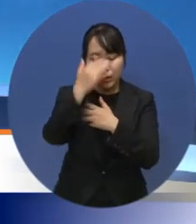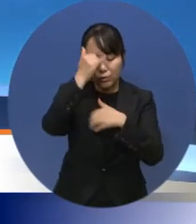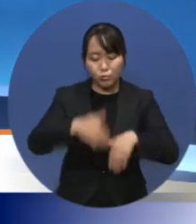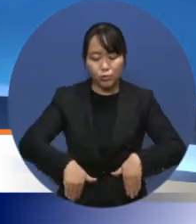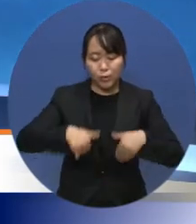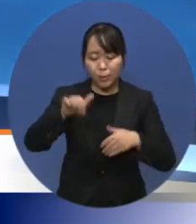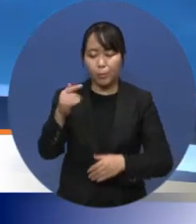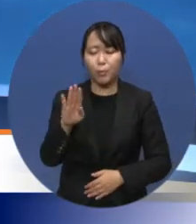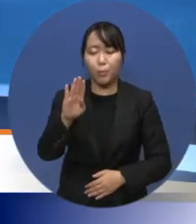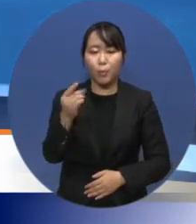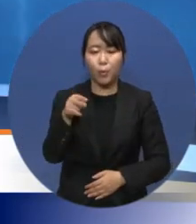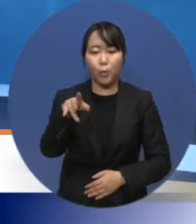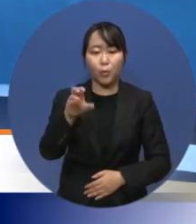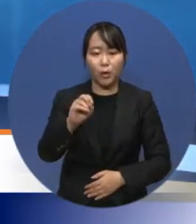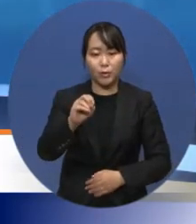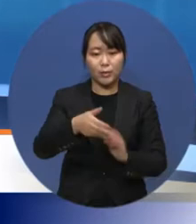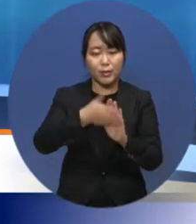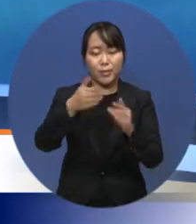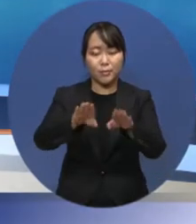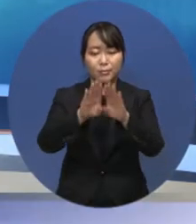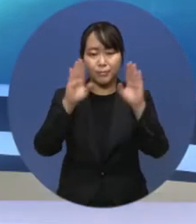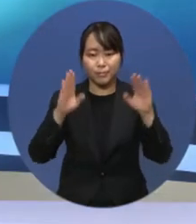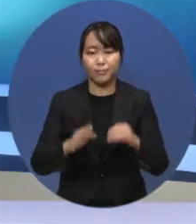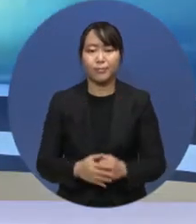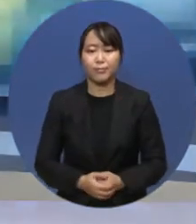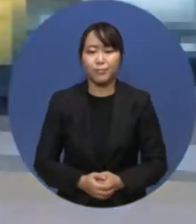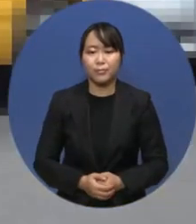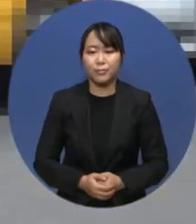열렸습니다. 보도에 김민재 기자입니다.